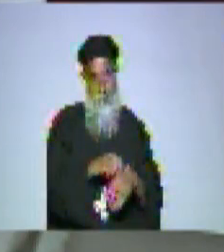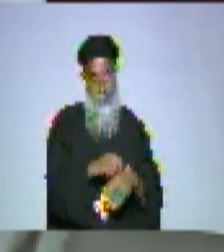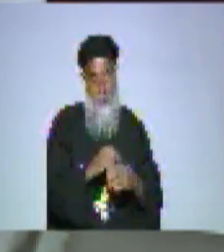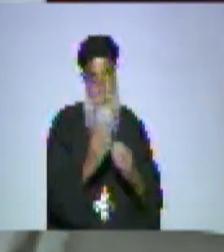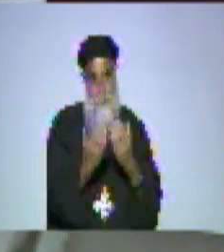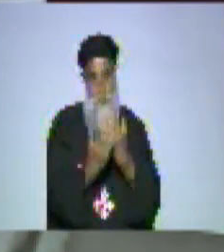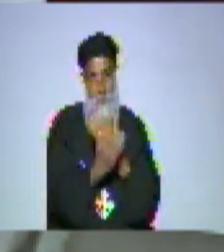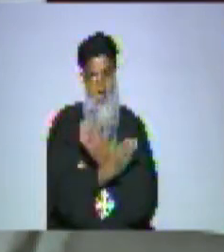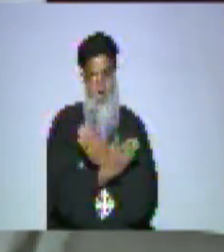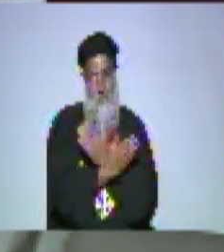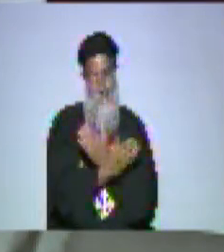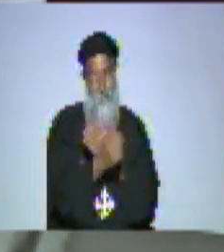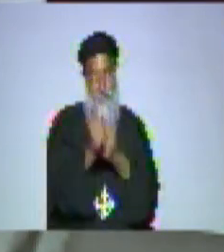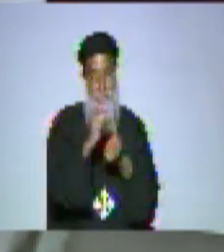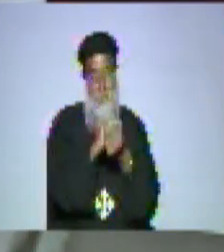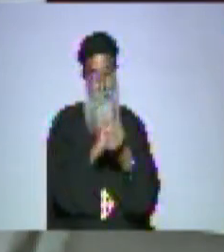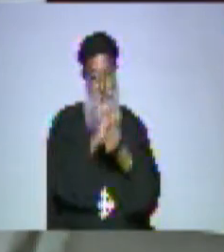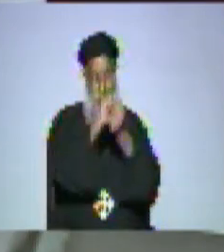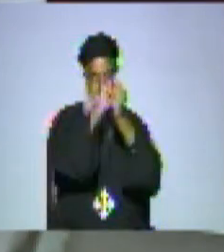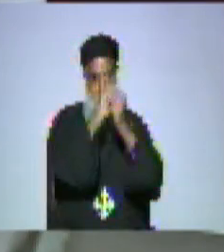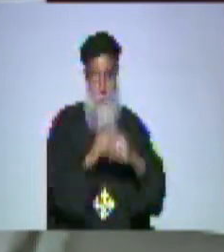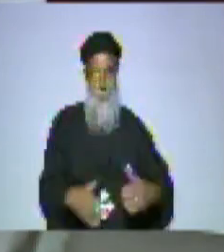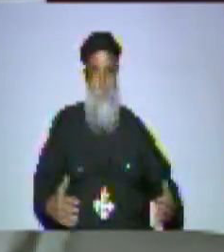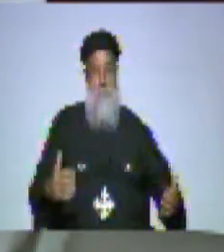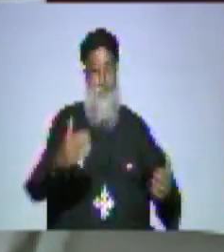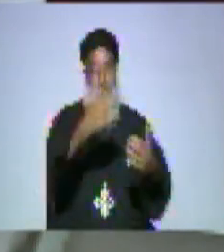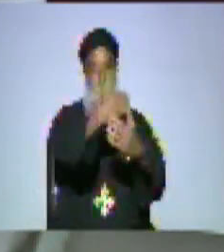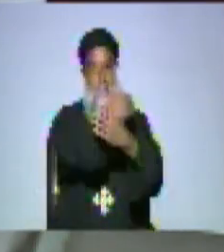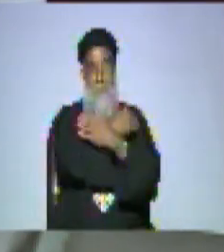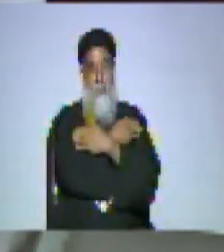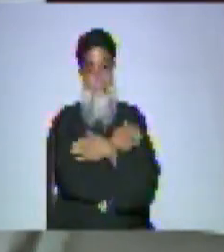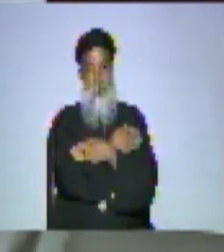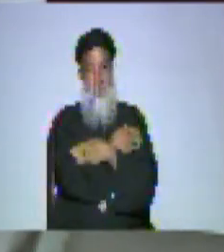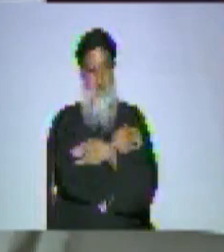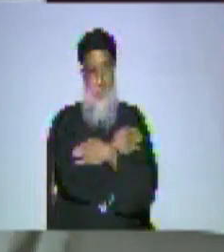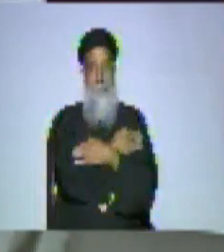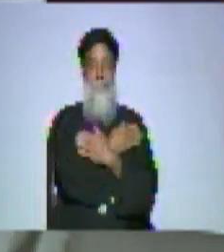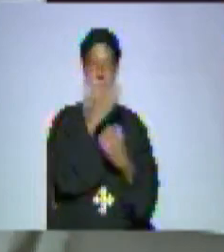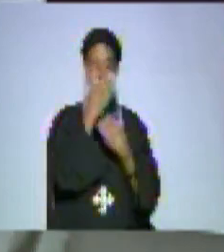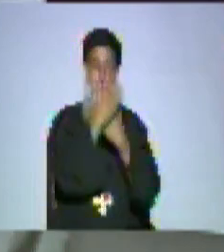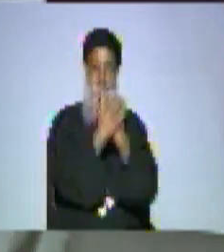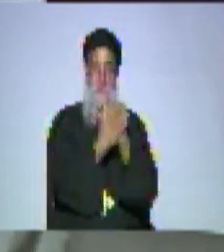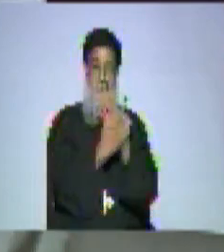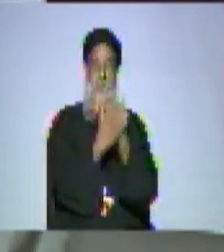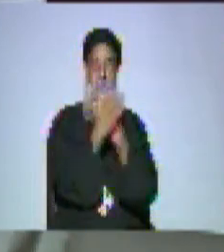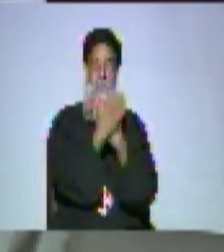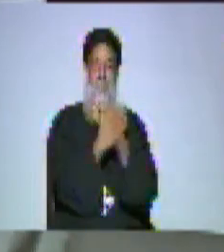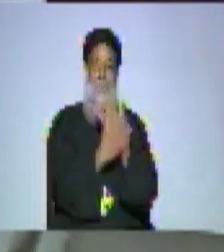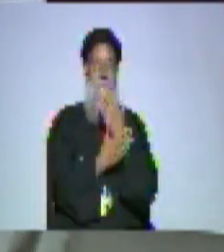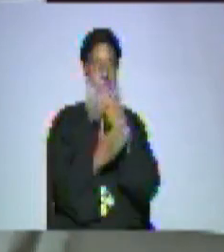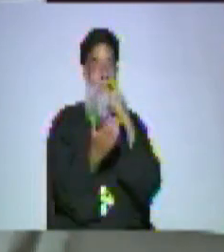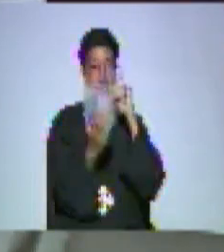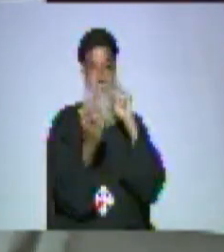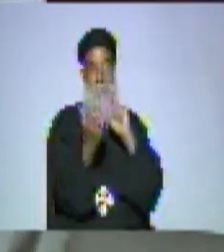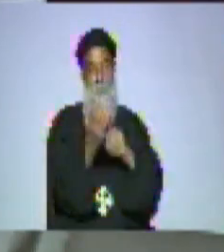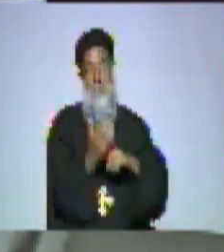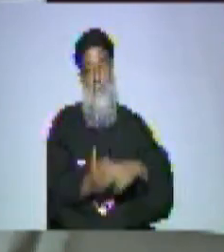يتغير يحتضنه تاني ويرجع في مكانه عادي خالص فالحقيقه